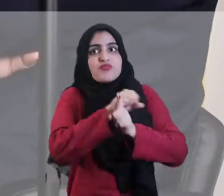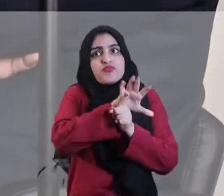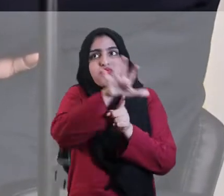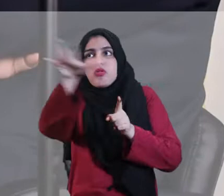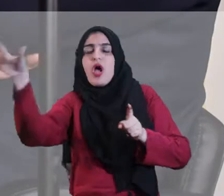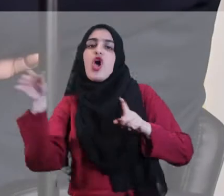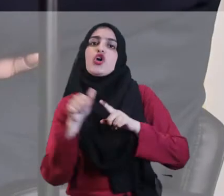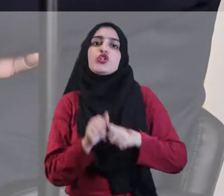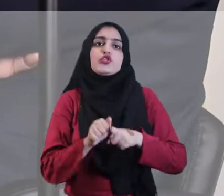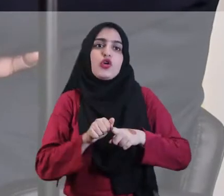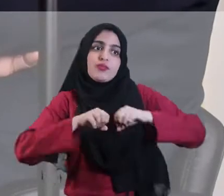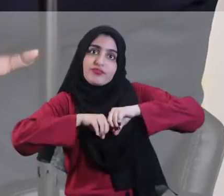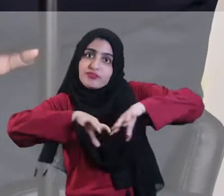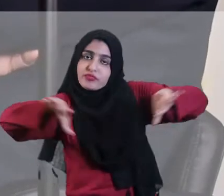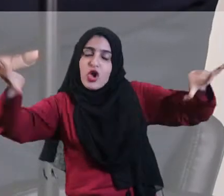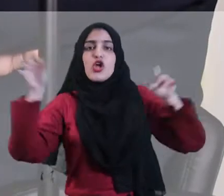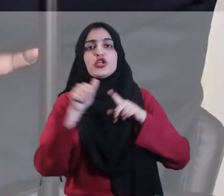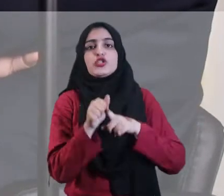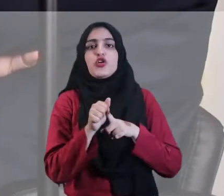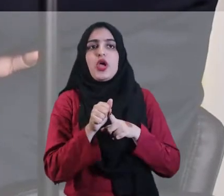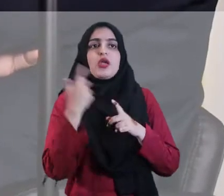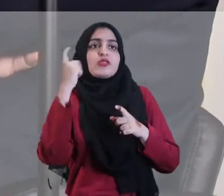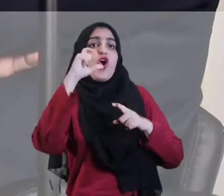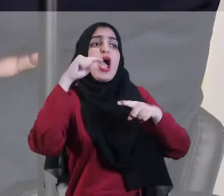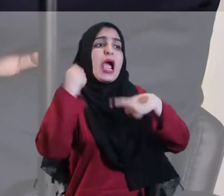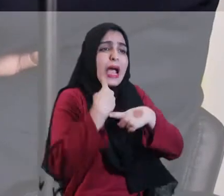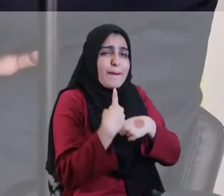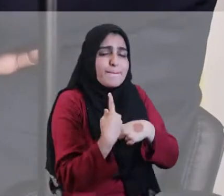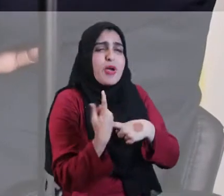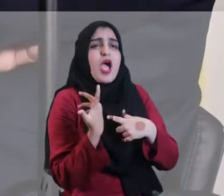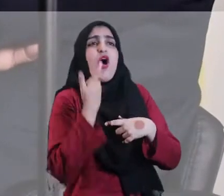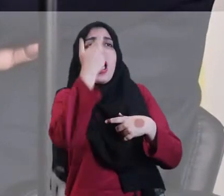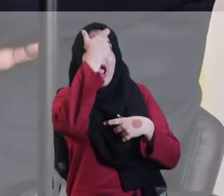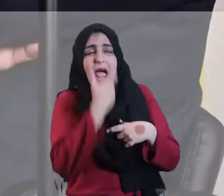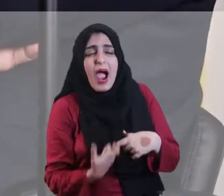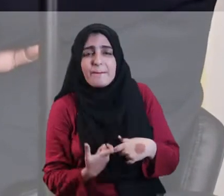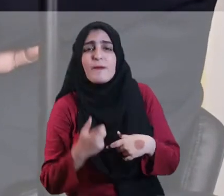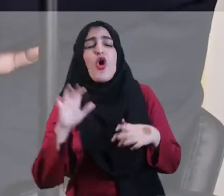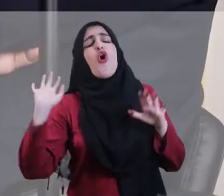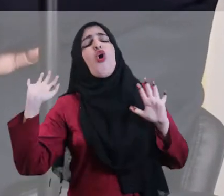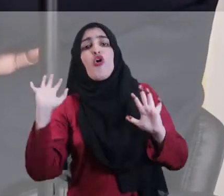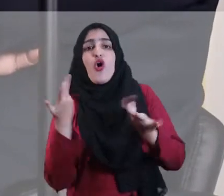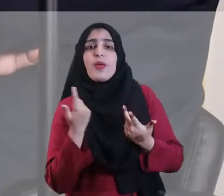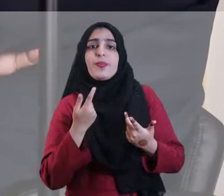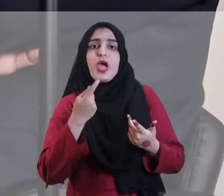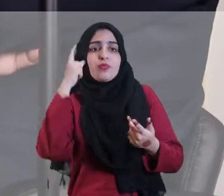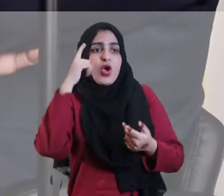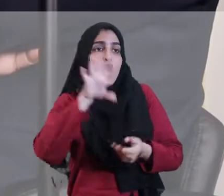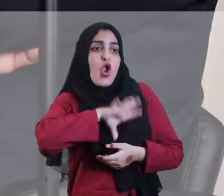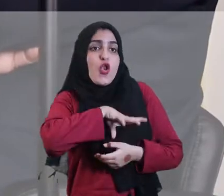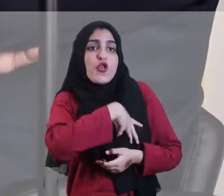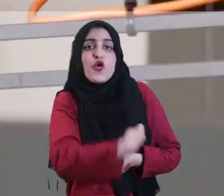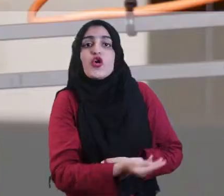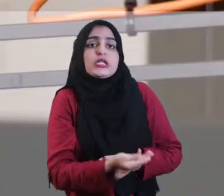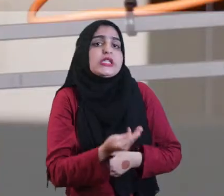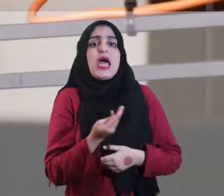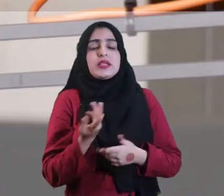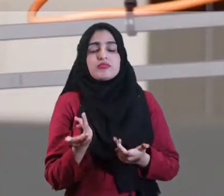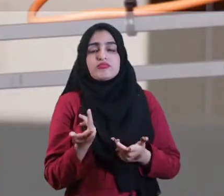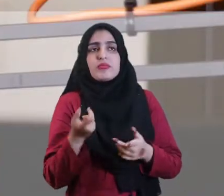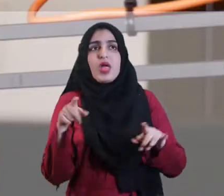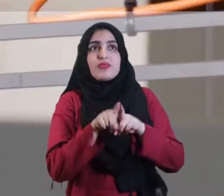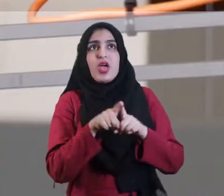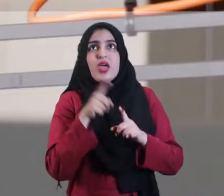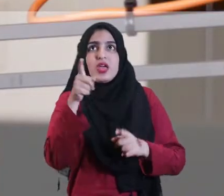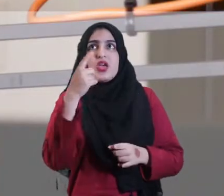सेबी को कंप्लेसेंसी ज्योति है ना वह किसी ऑर्गनाइजेशन के लिए किसी इंडिविजुअल के लिए वह उसको नुकसान पहुंचाएगी तो